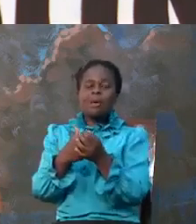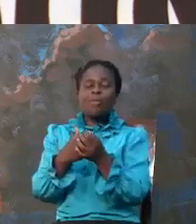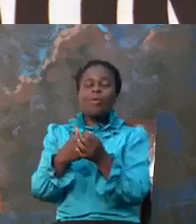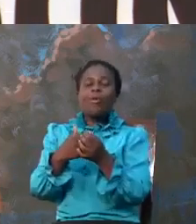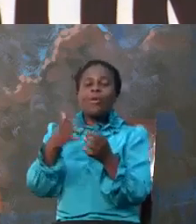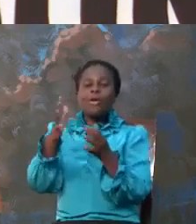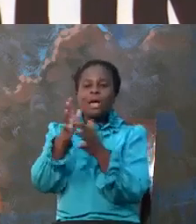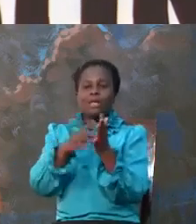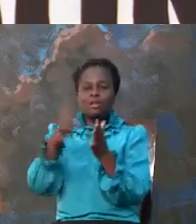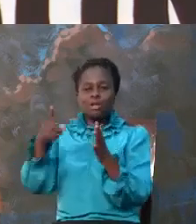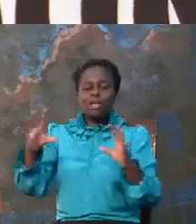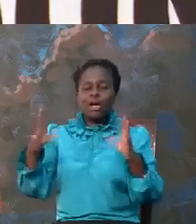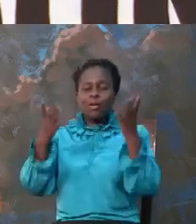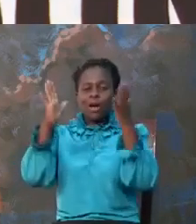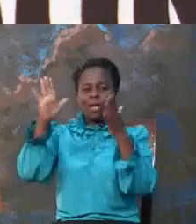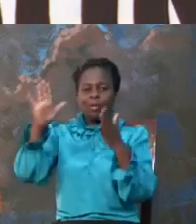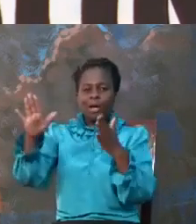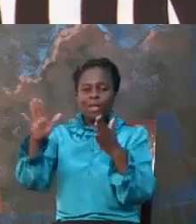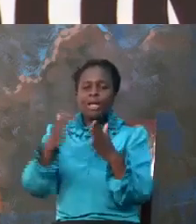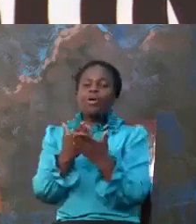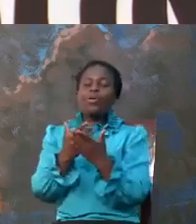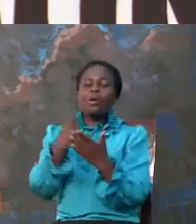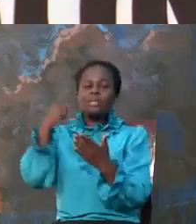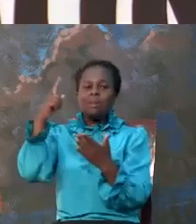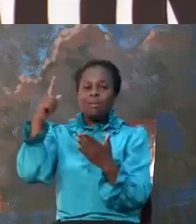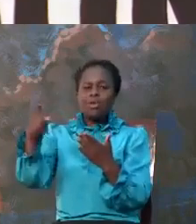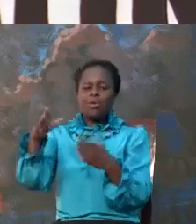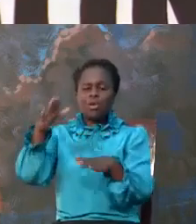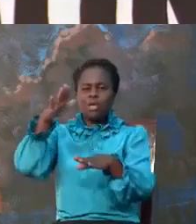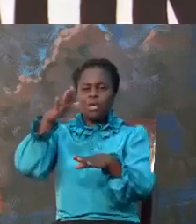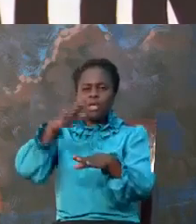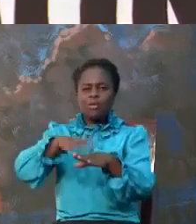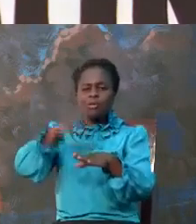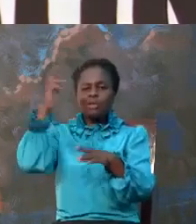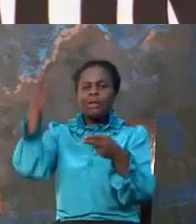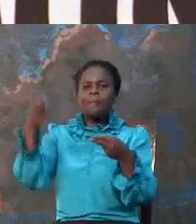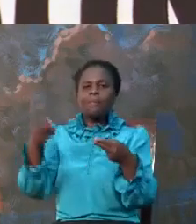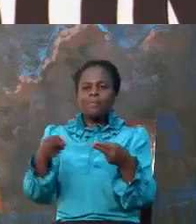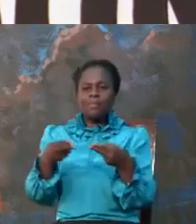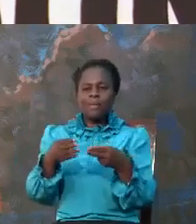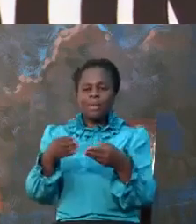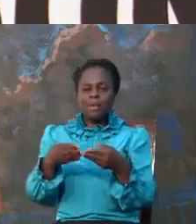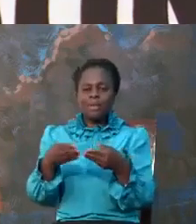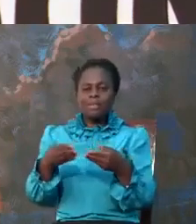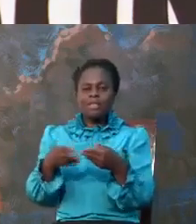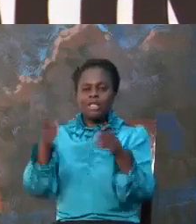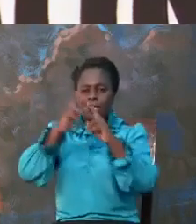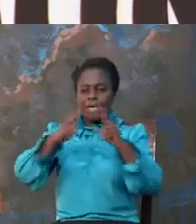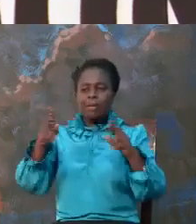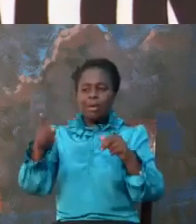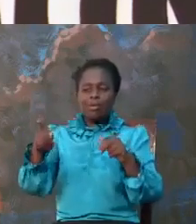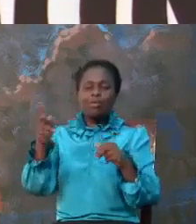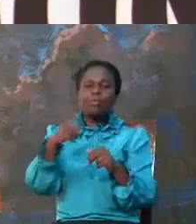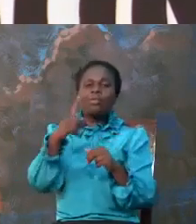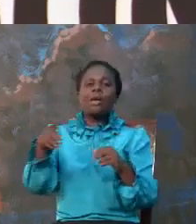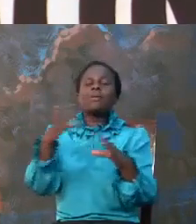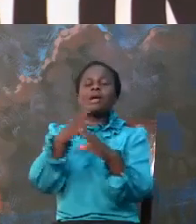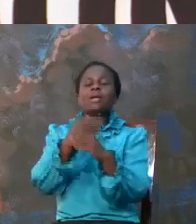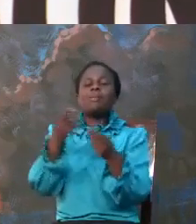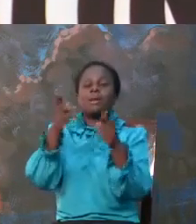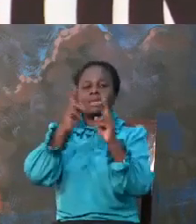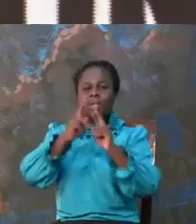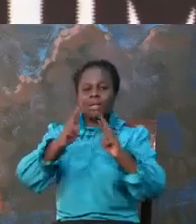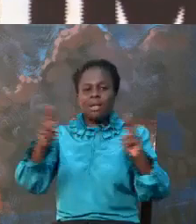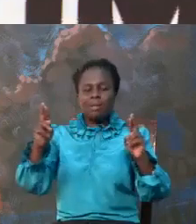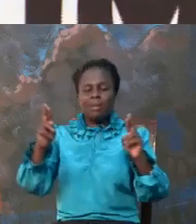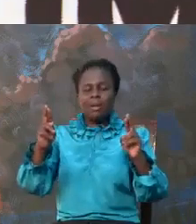uhai wake. Na ni kwa sababu hiyo ikigusa kiti cha rehema anapata rehema. Hii kwa nini